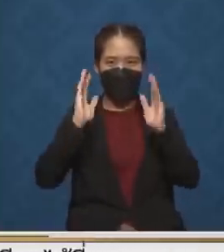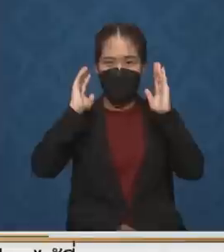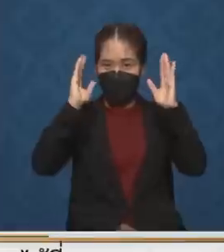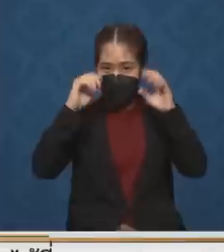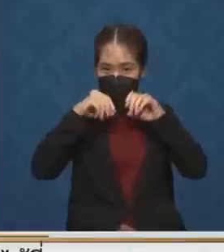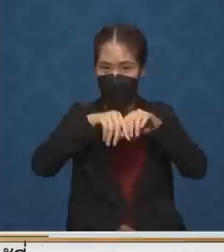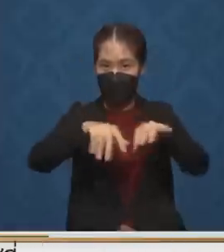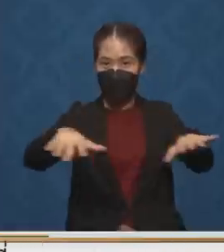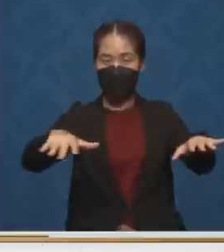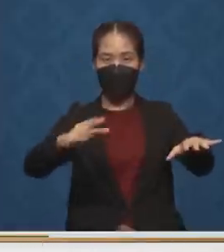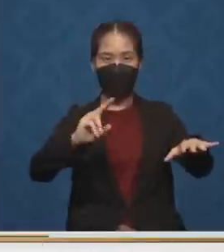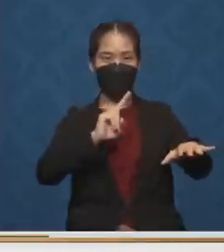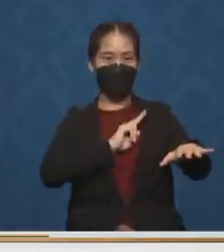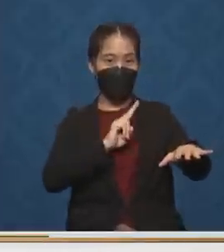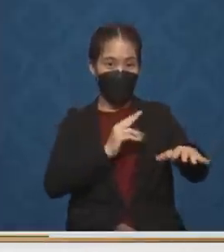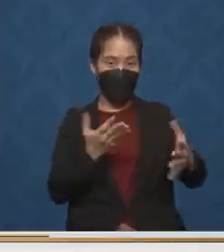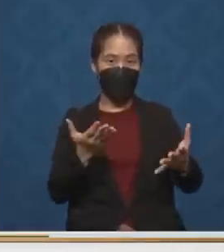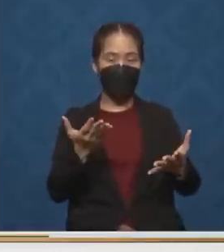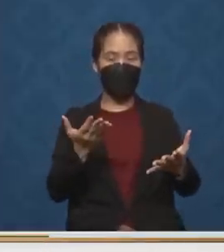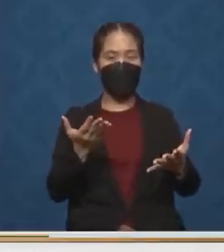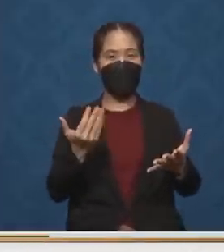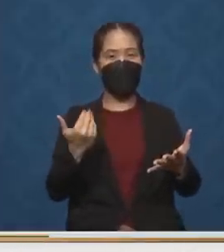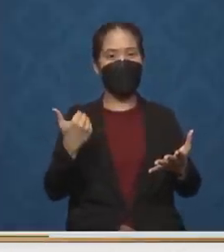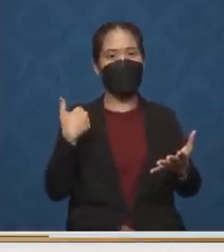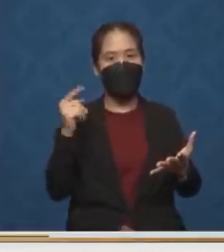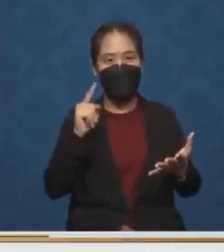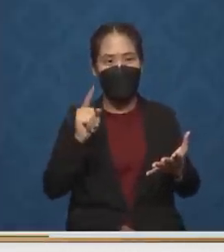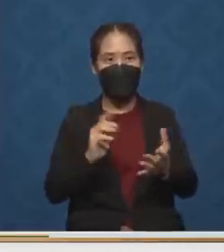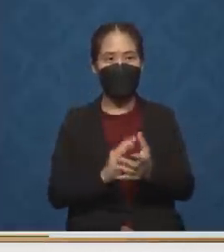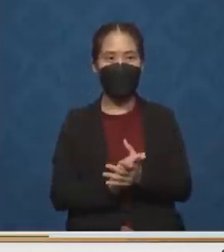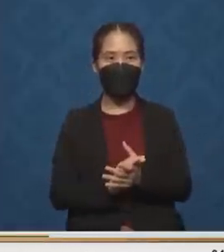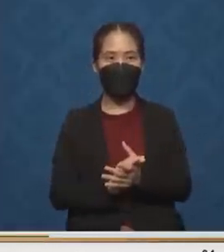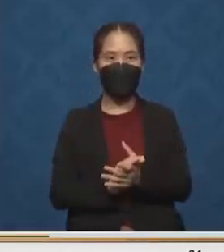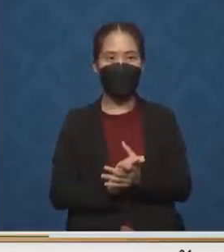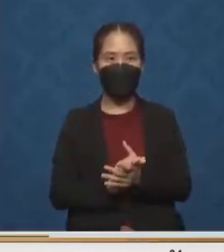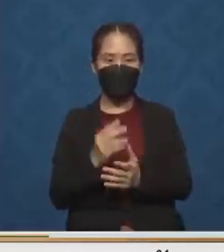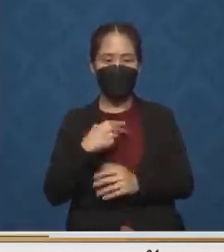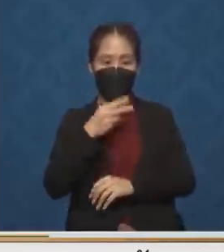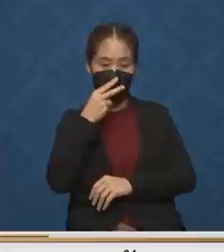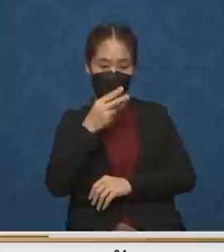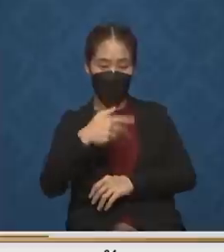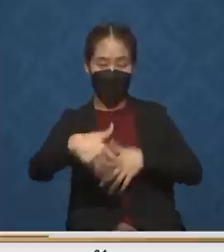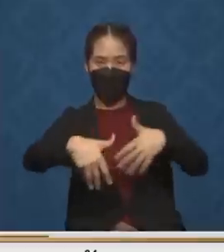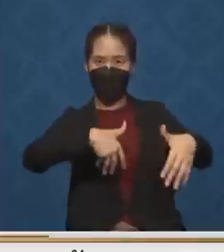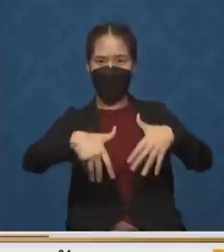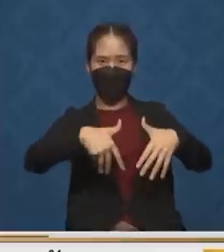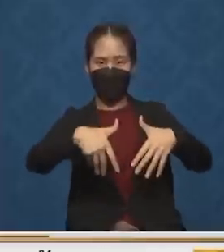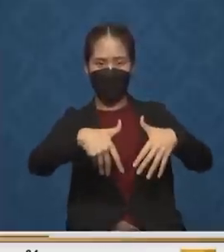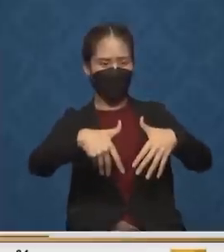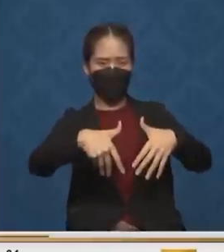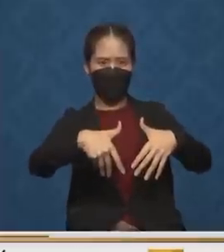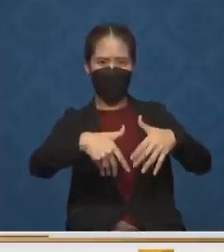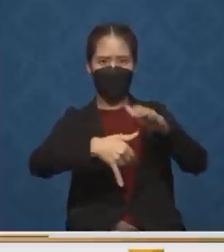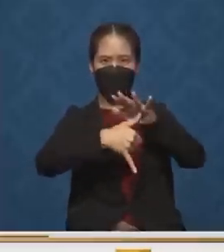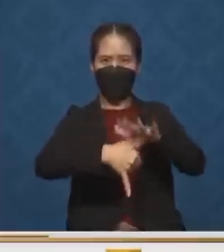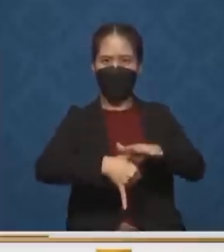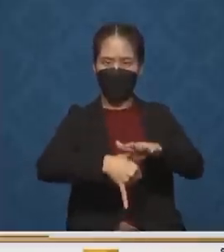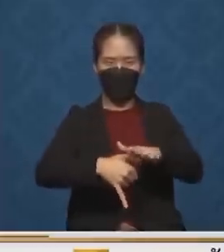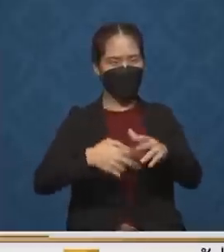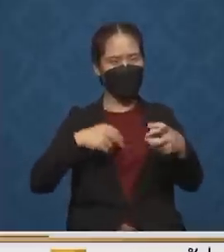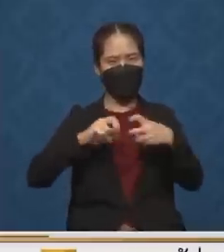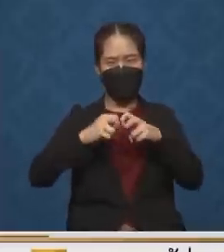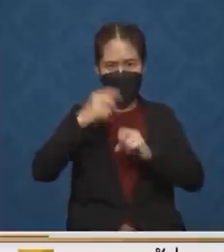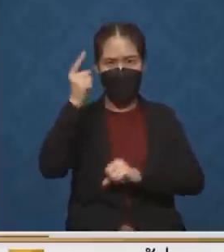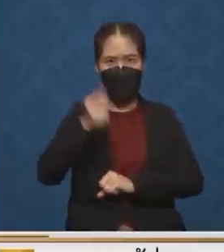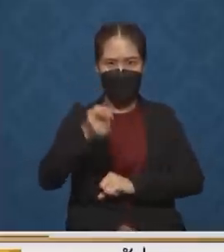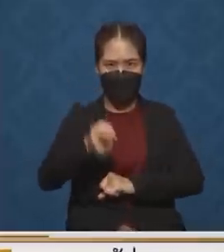วเองแล้วก็คอยด้อยค่าพน้ปิชาชนนั้นมันเป็นภัย ความม